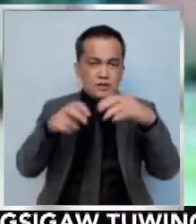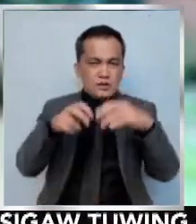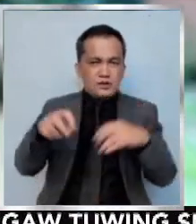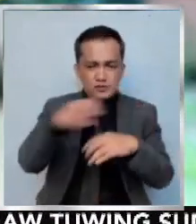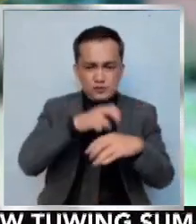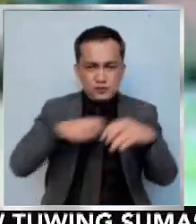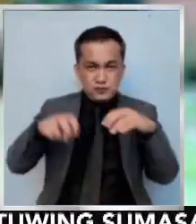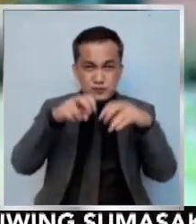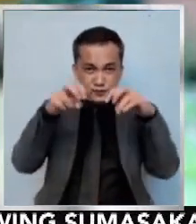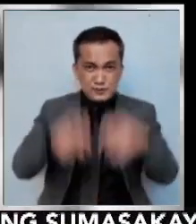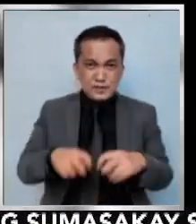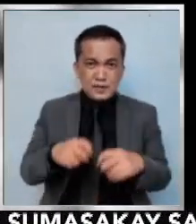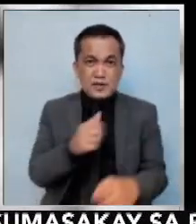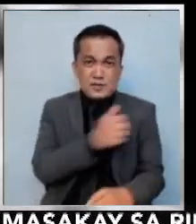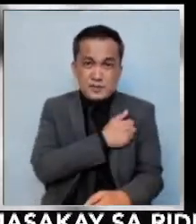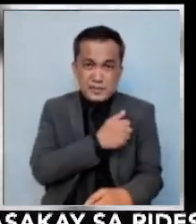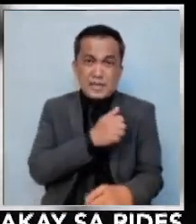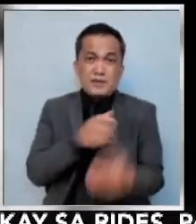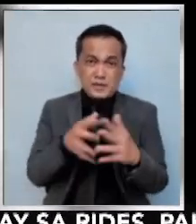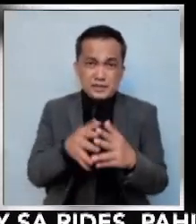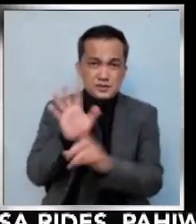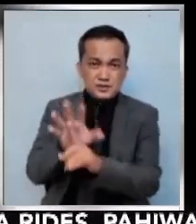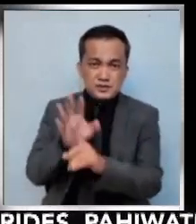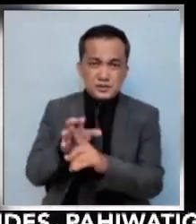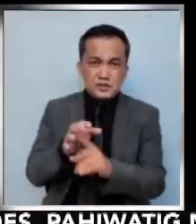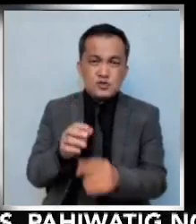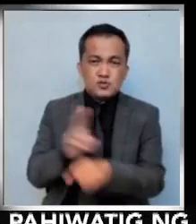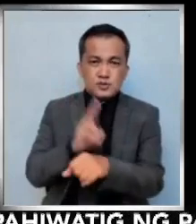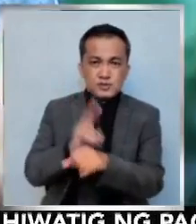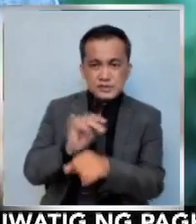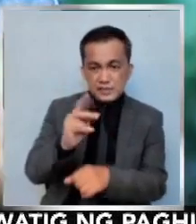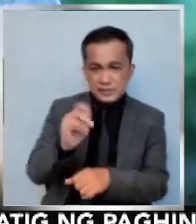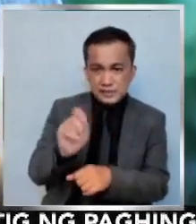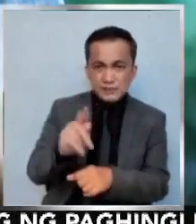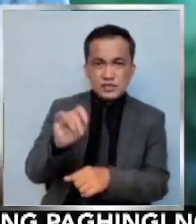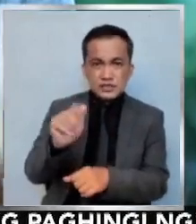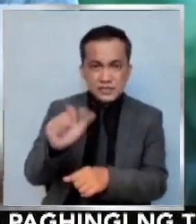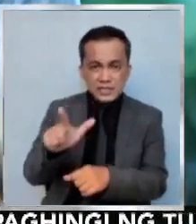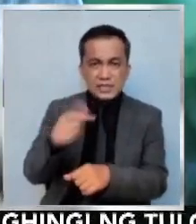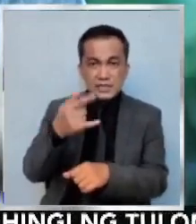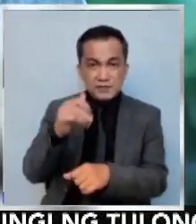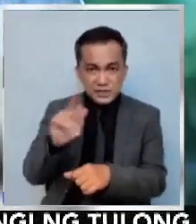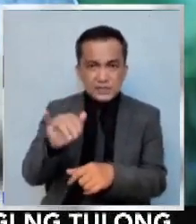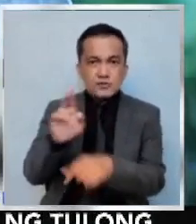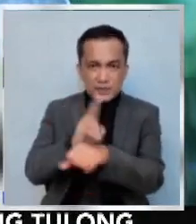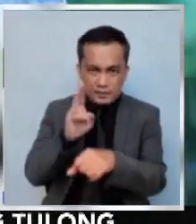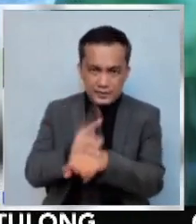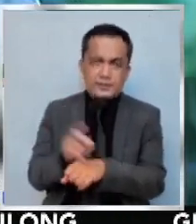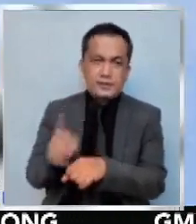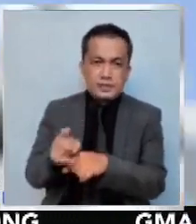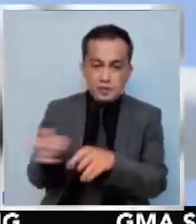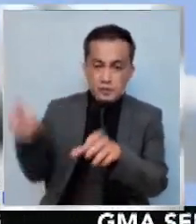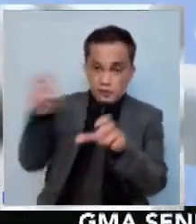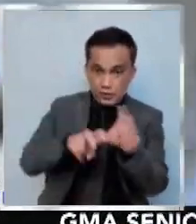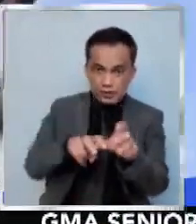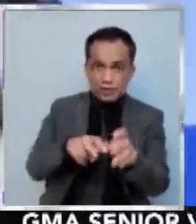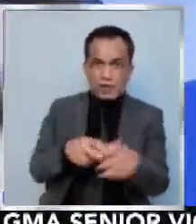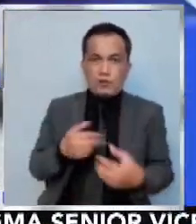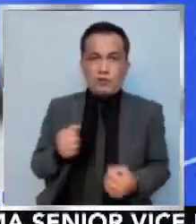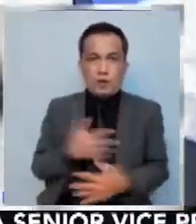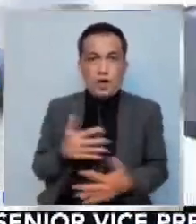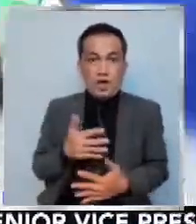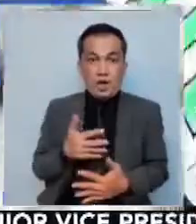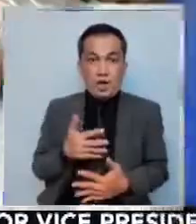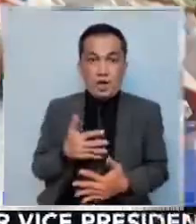Ang free fall ride ay gumagamit ng potential energy, kinetic energy at ng gravity. Pag sumasakay tayo sa mga ride na ganito, tayo natatakot. At